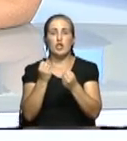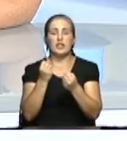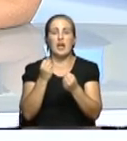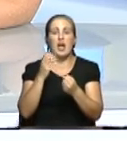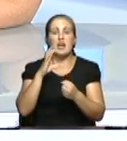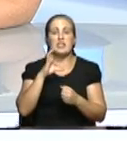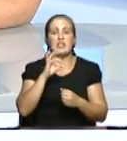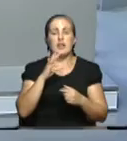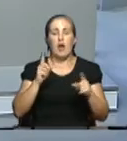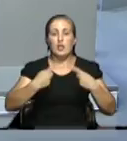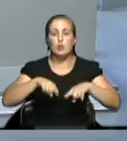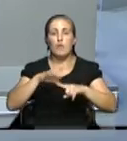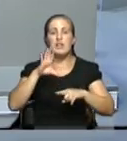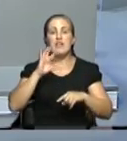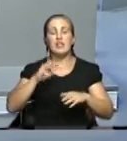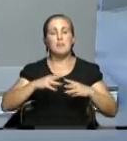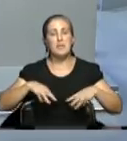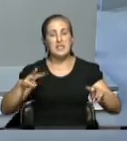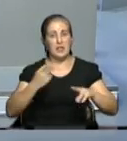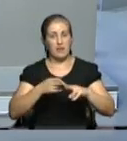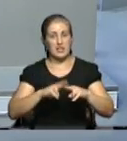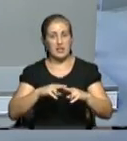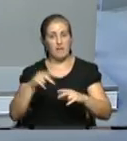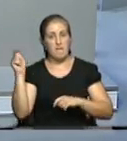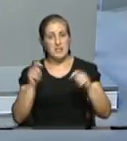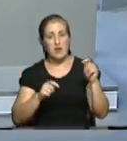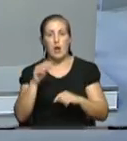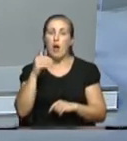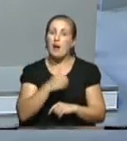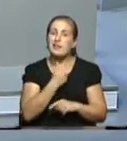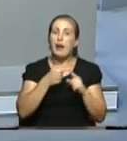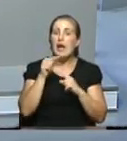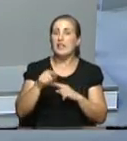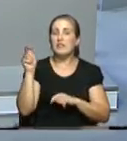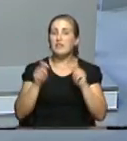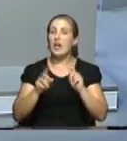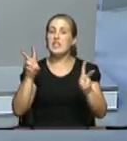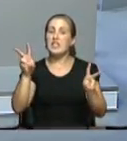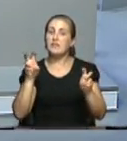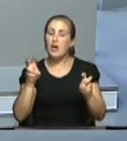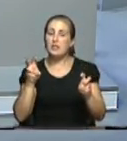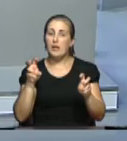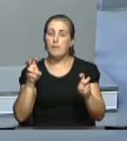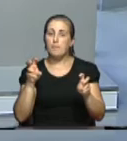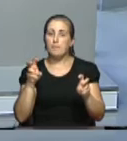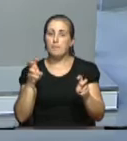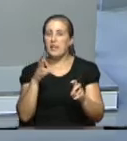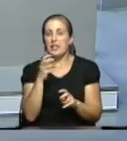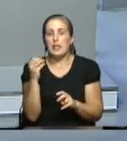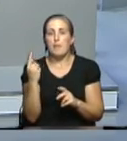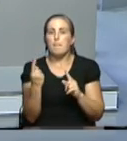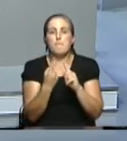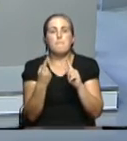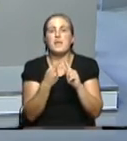организованы совета министров этот фестиваль хотя этот фестиваль название не первый год